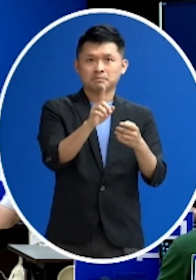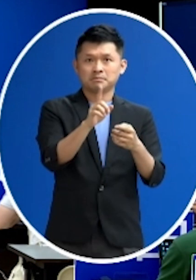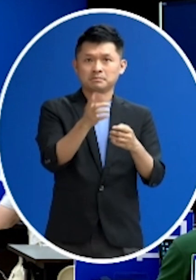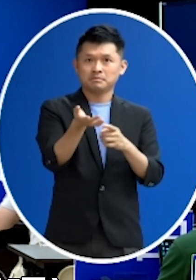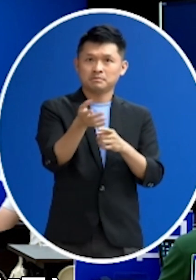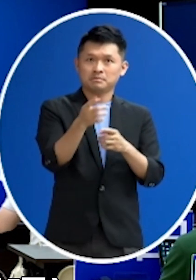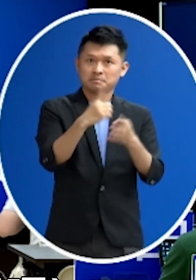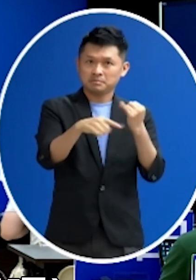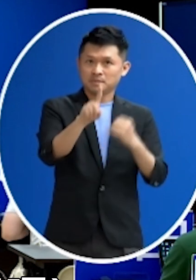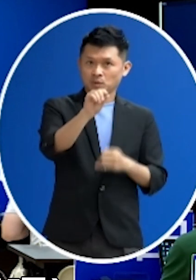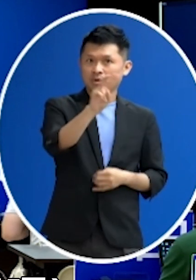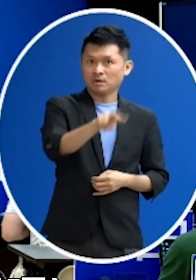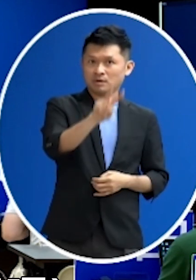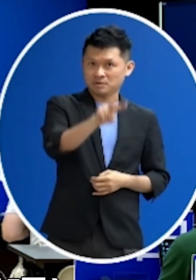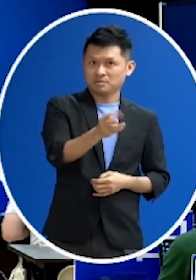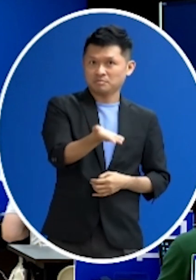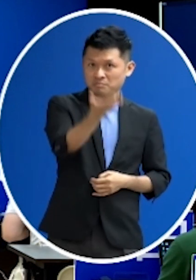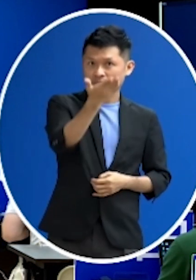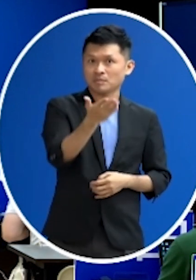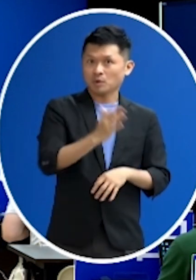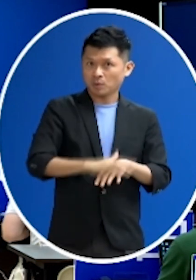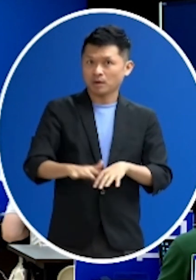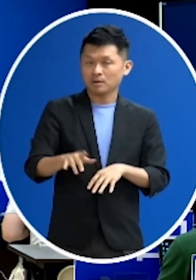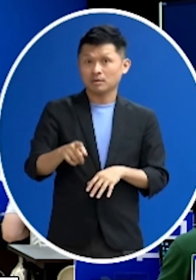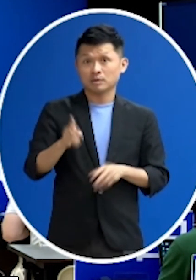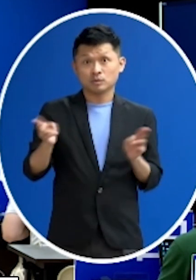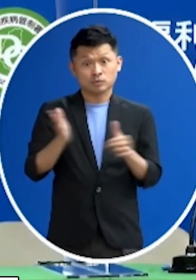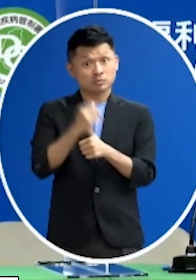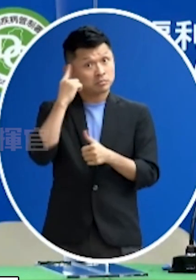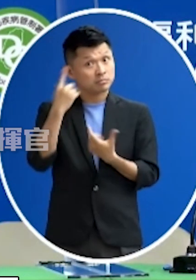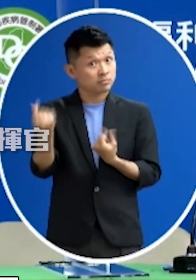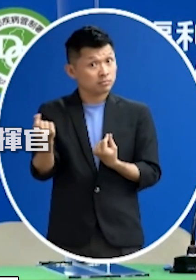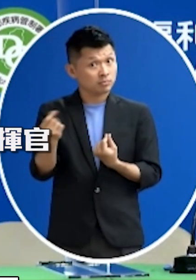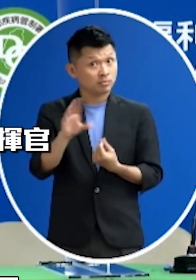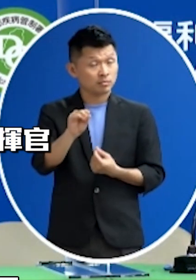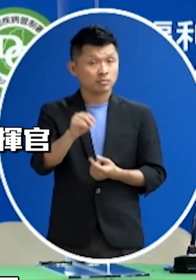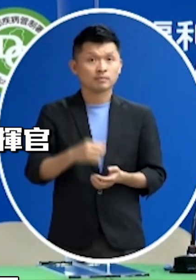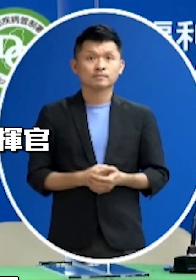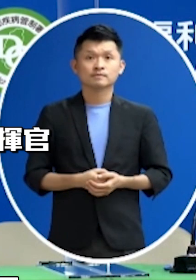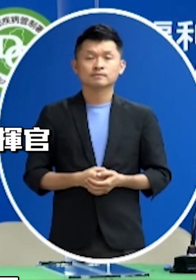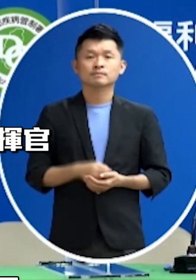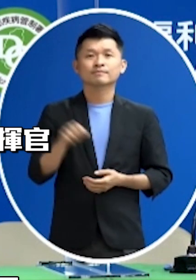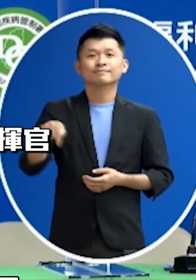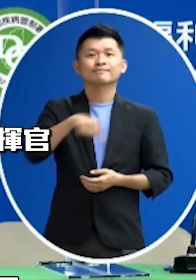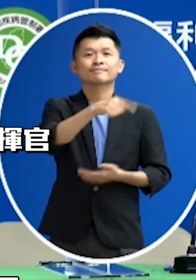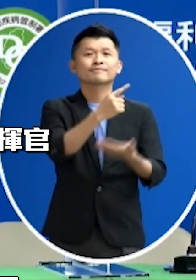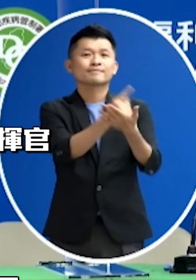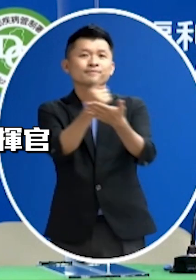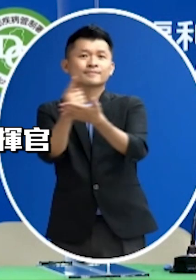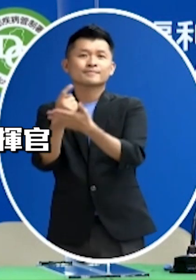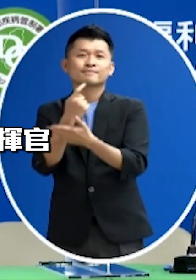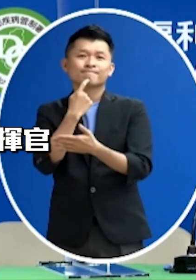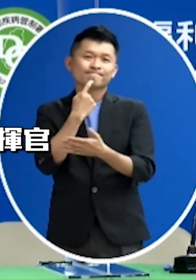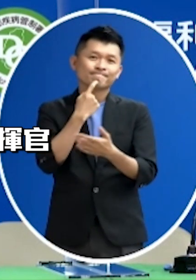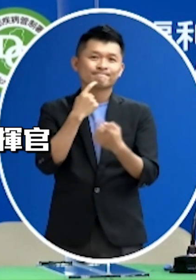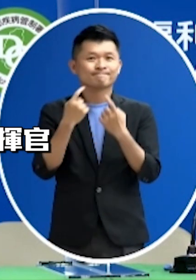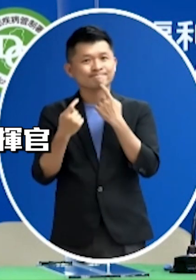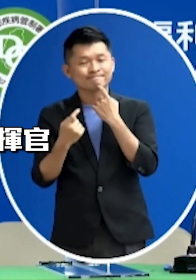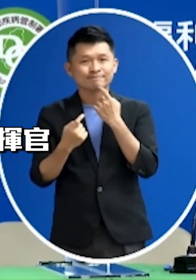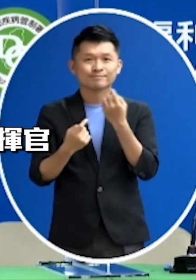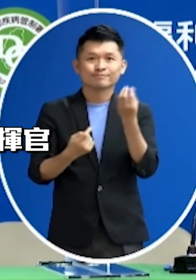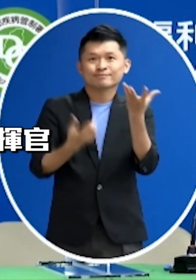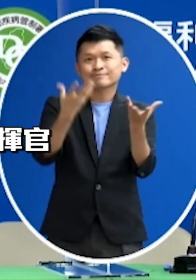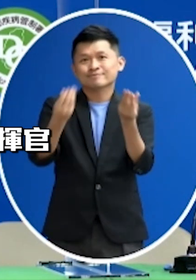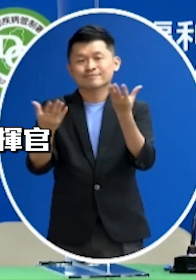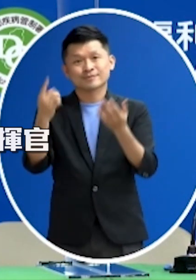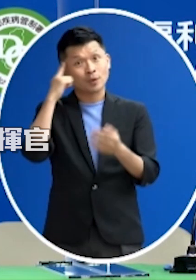中心有预估 Omicron 死亡数会破万吗？谢谢。 好，我想这个就是大家的预估的差距了哈，有比较乐